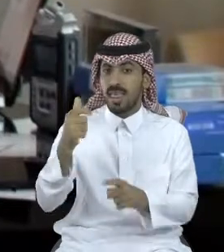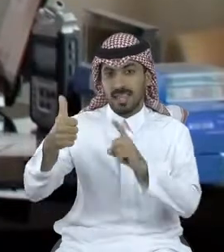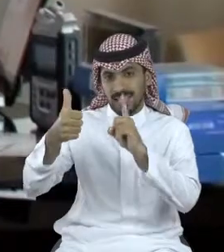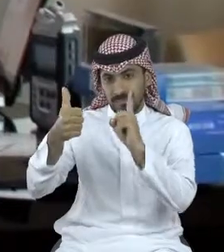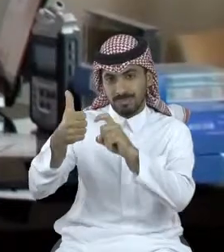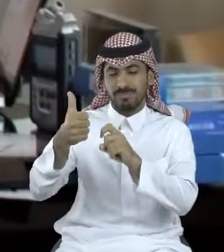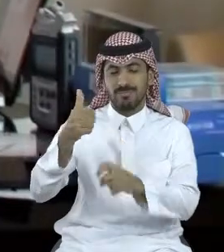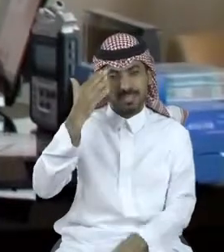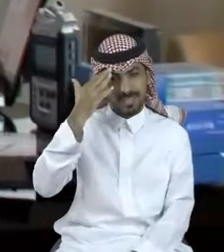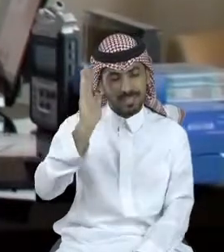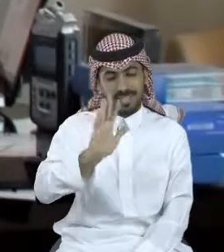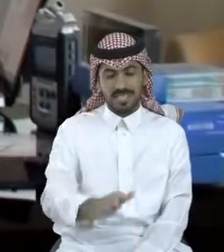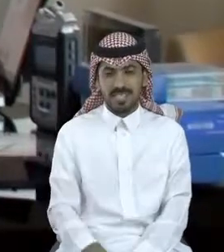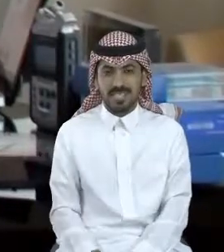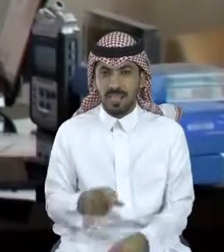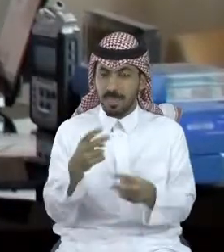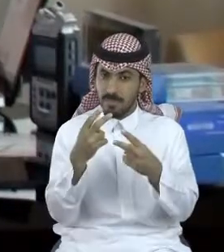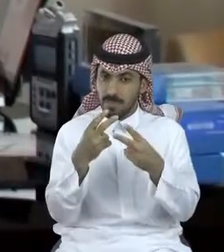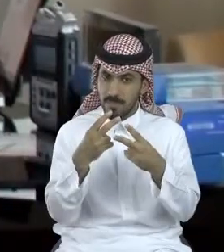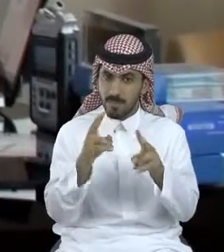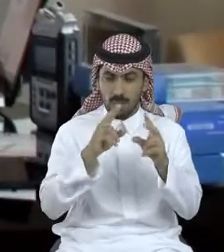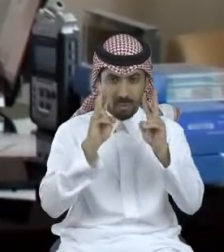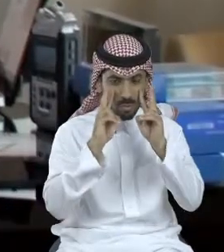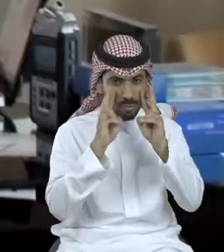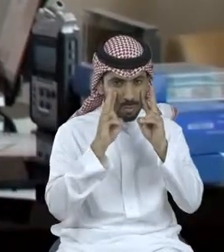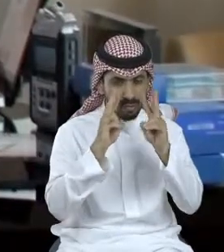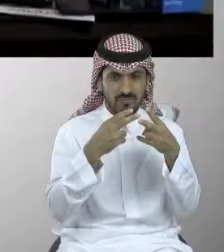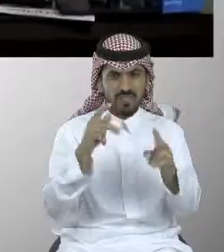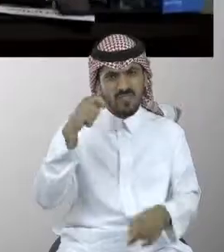يدعمنا كثير في القناه من مبدا انه تصير دائما تشوف